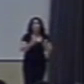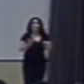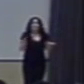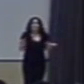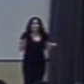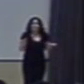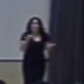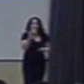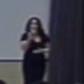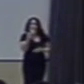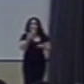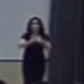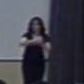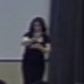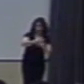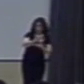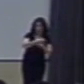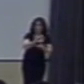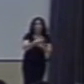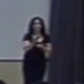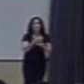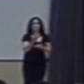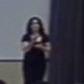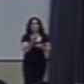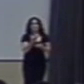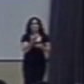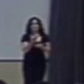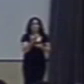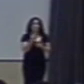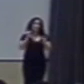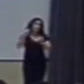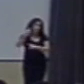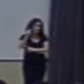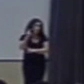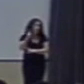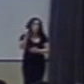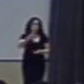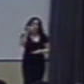ràpid per les seves característiques tecnològiques. No? En quant a...